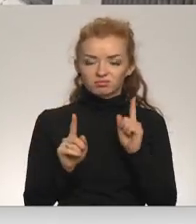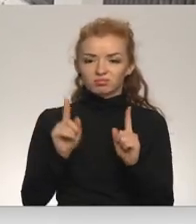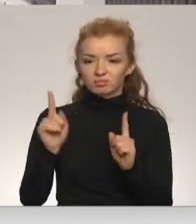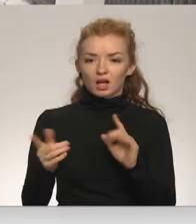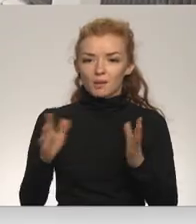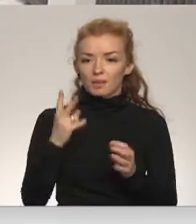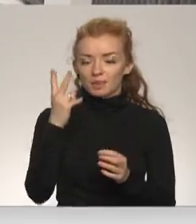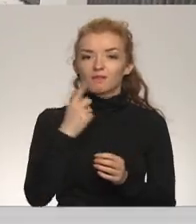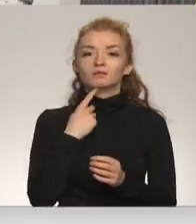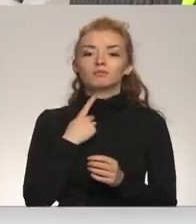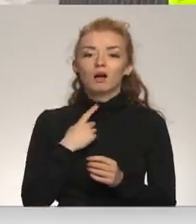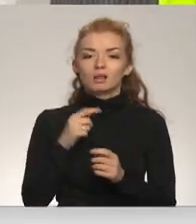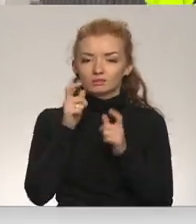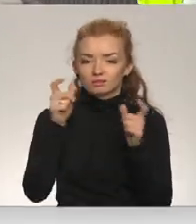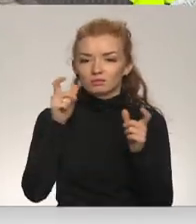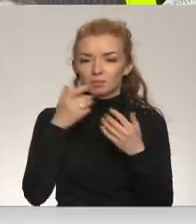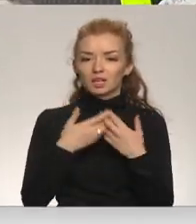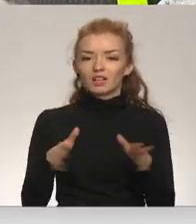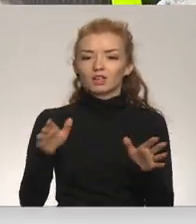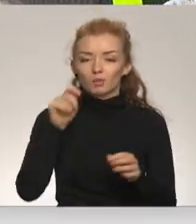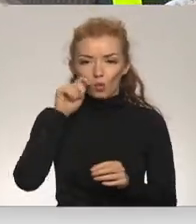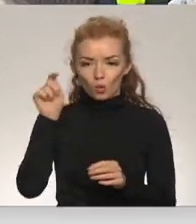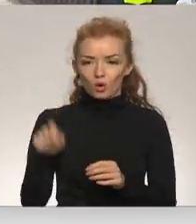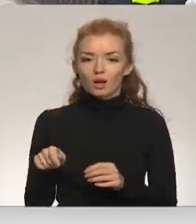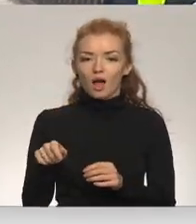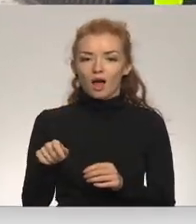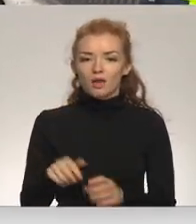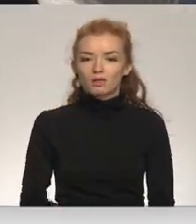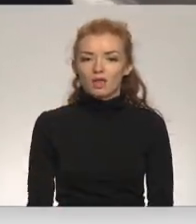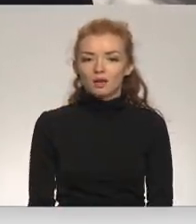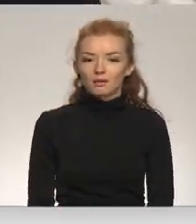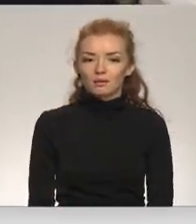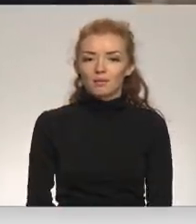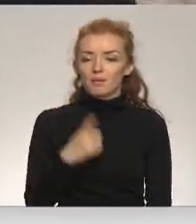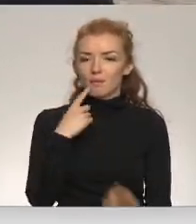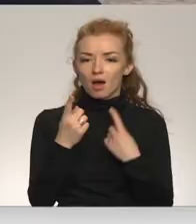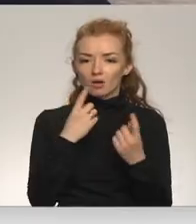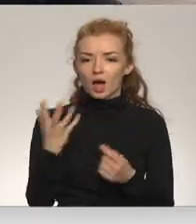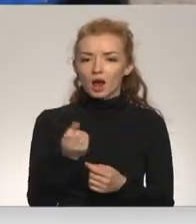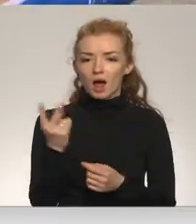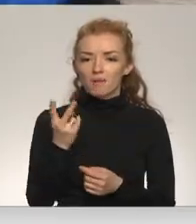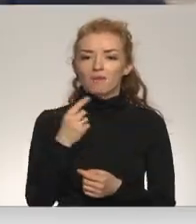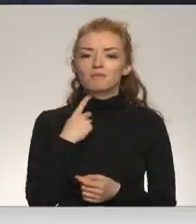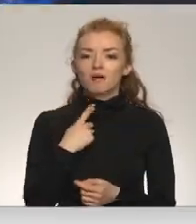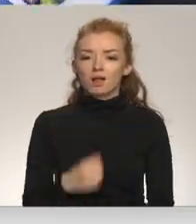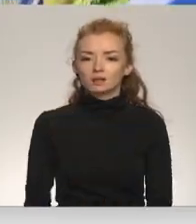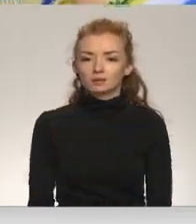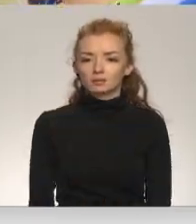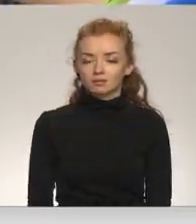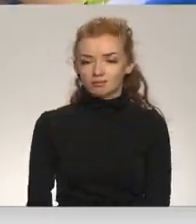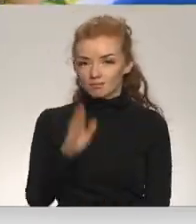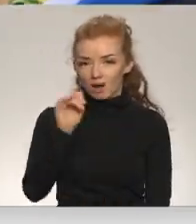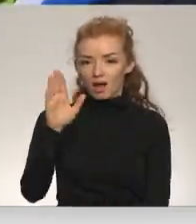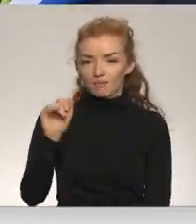divas balses, kas skandina brīvību Ukrainai, kas izceļas pārējo sanākušo vidu, un tūtaļ aprunāsimies ar viņām. Labdien, un tā ir Baiba